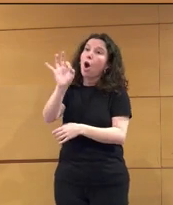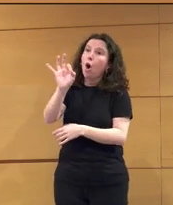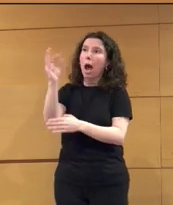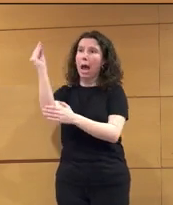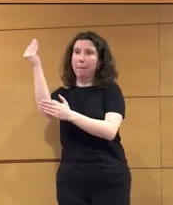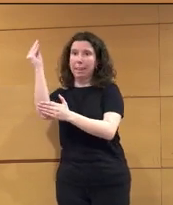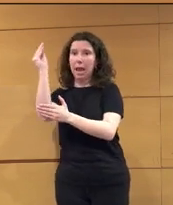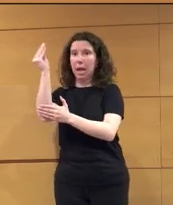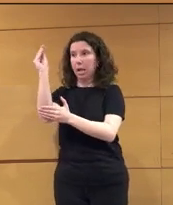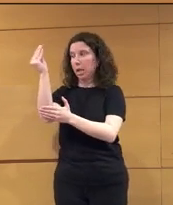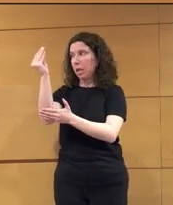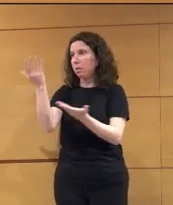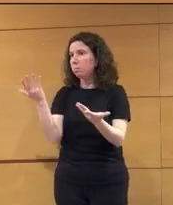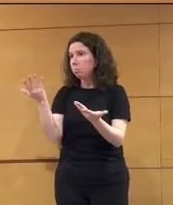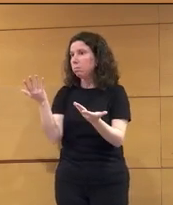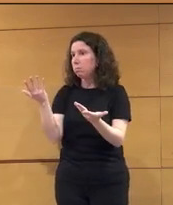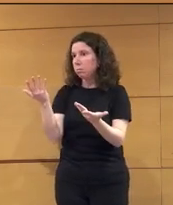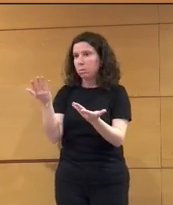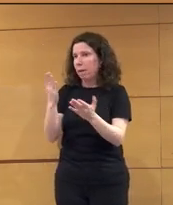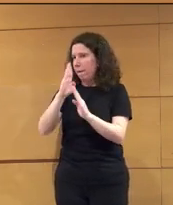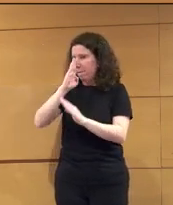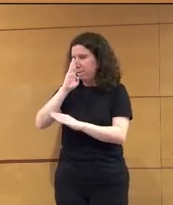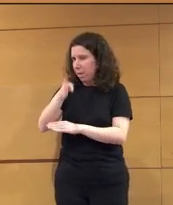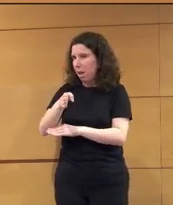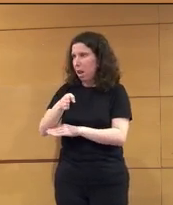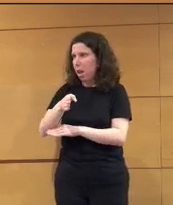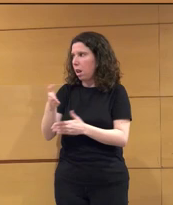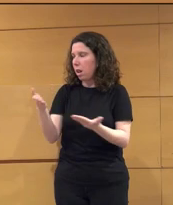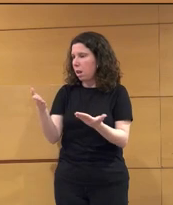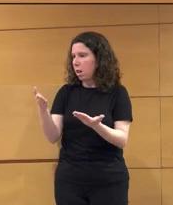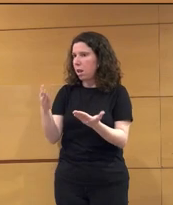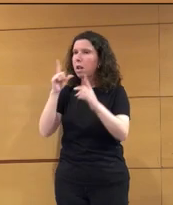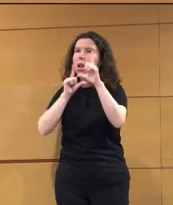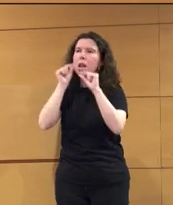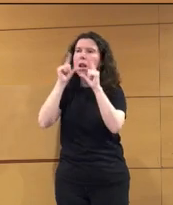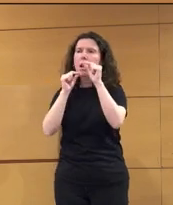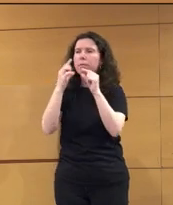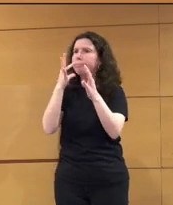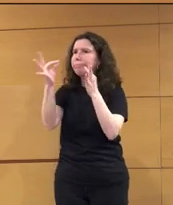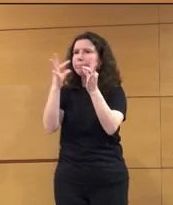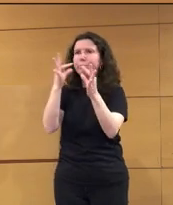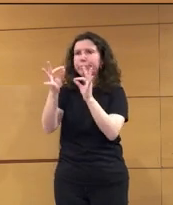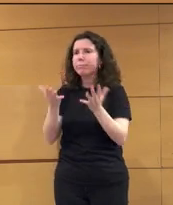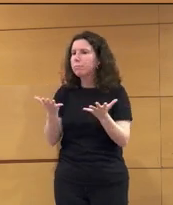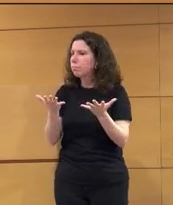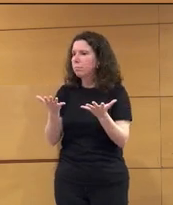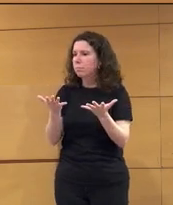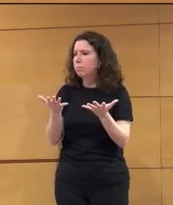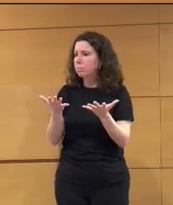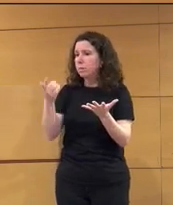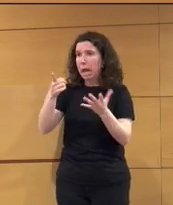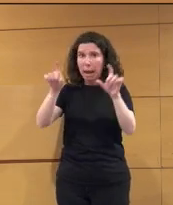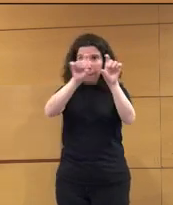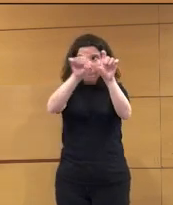d'avatar que sigui fidel a la lectura dels llavis. Això, les companyies haurien